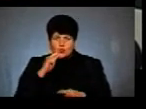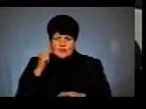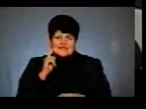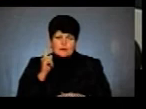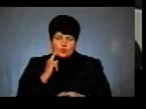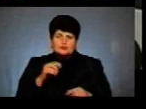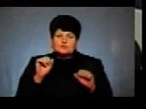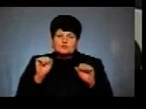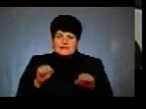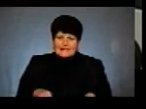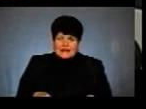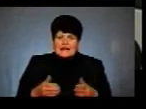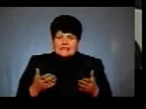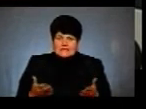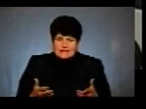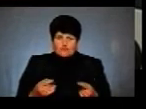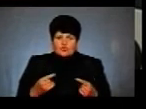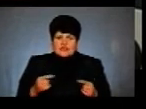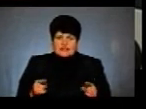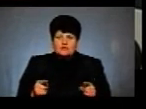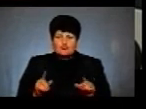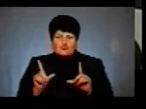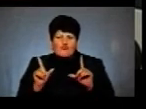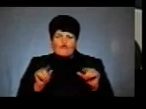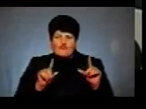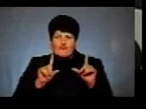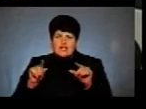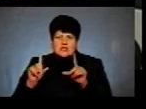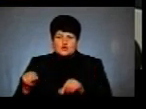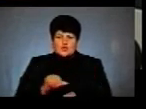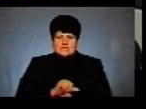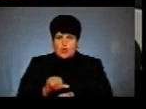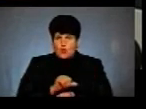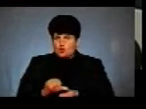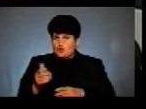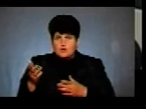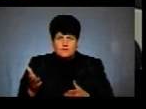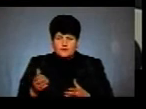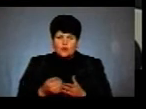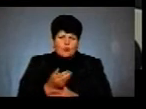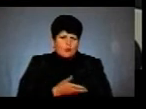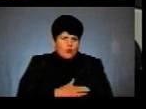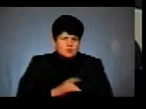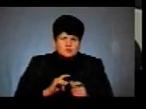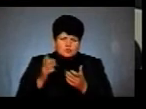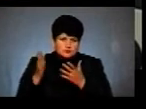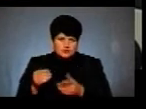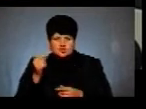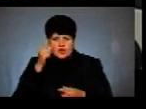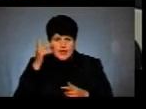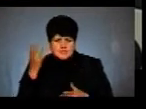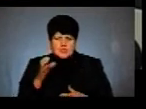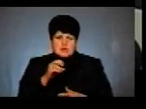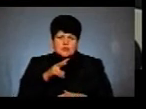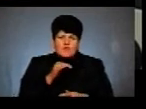молоді альтернативу їхньому стихійному виїзду за кордон, до польських вишів, до чеських, до